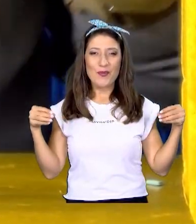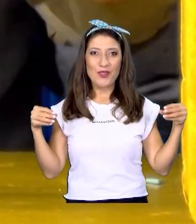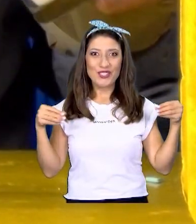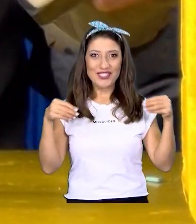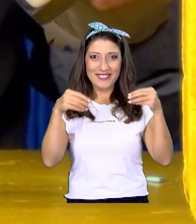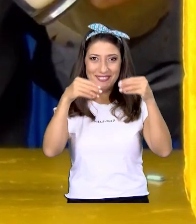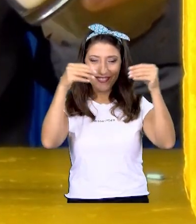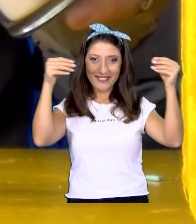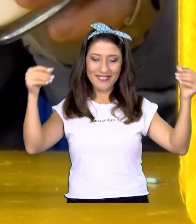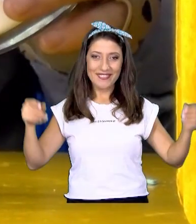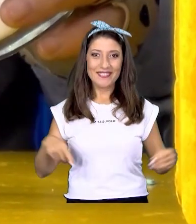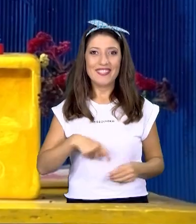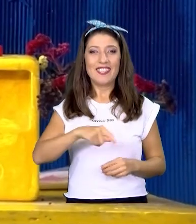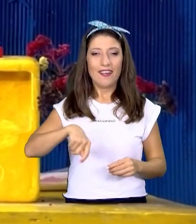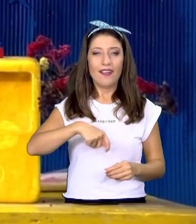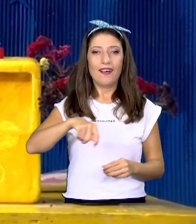մուլտափոշի,